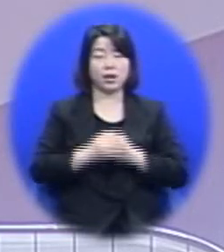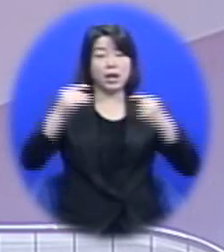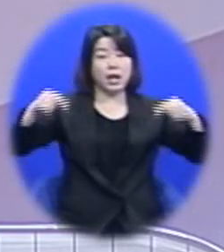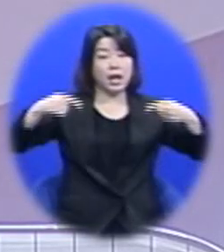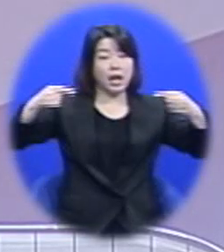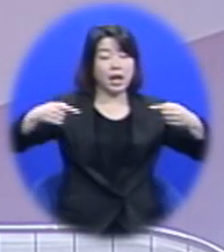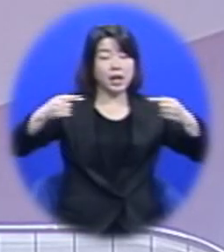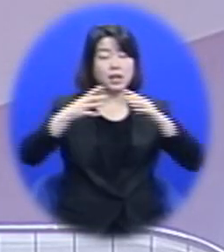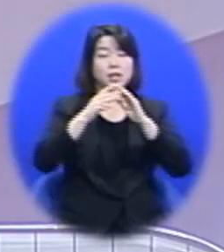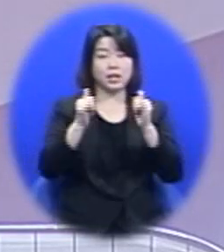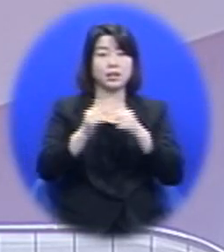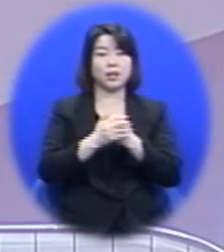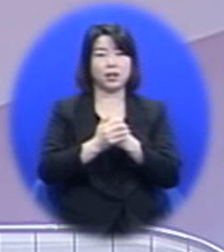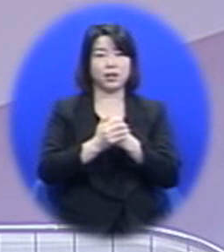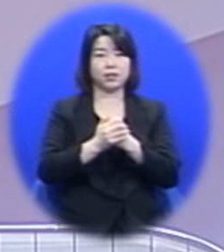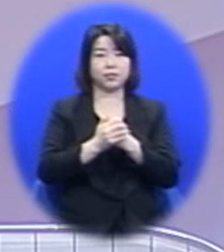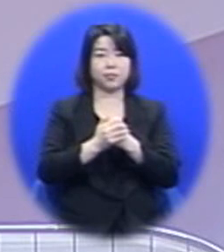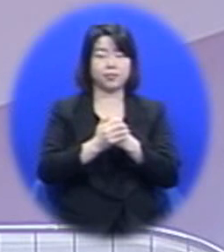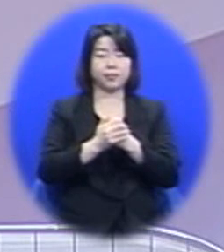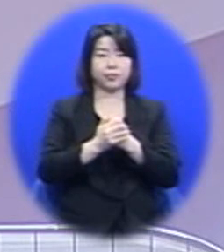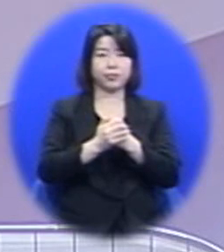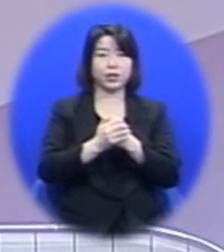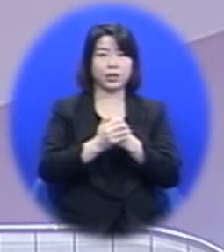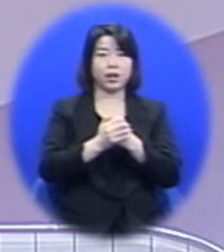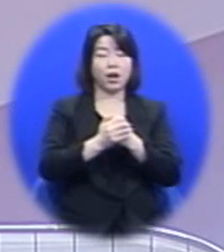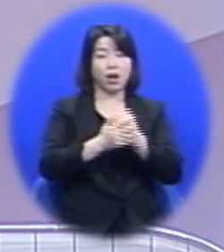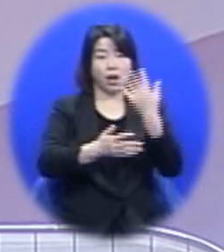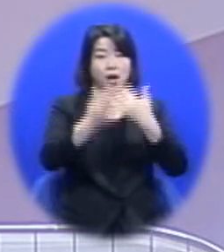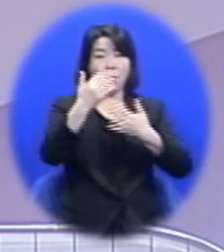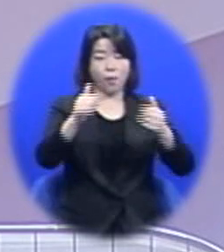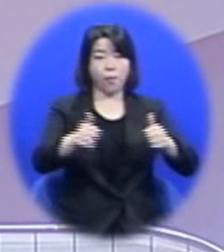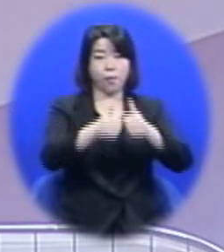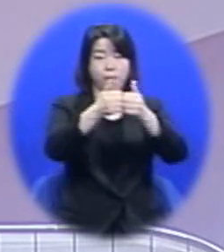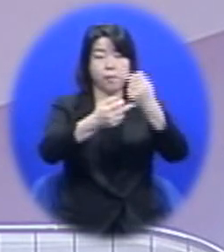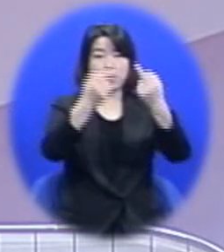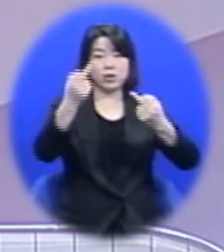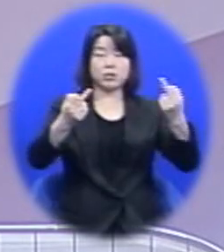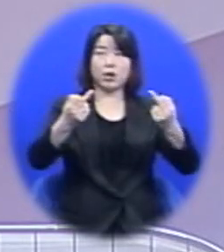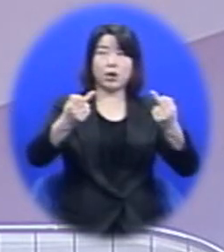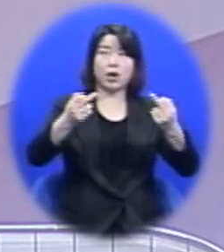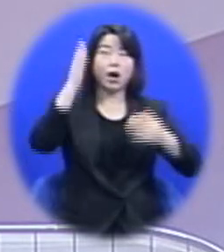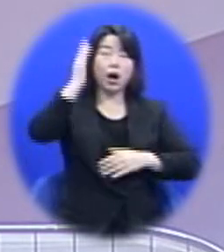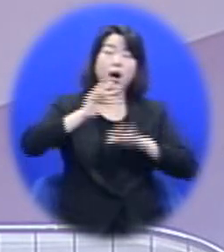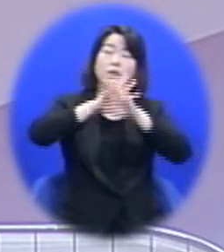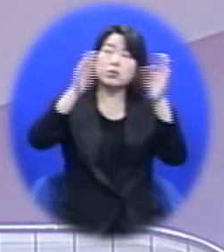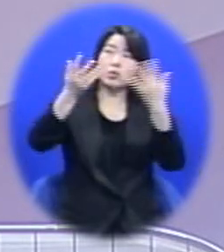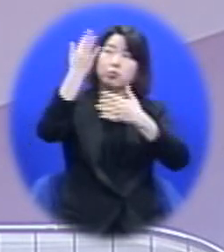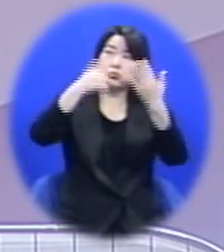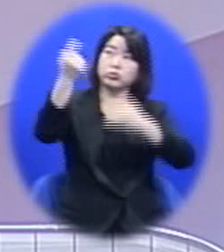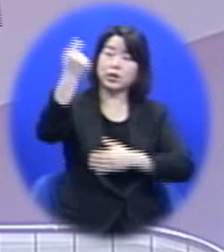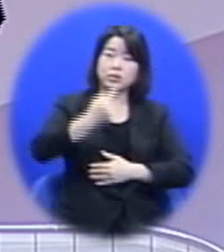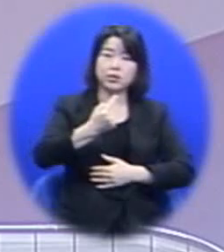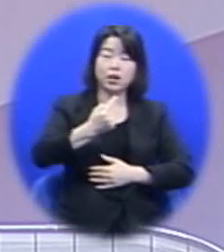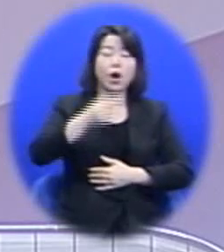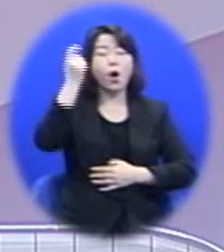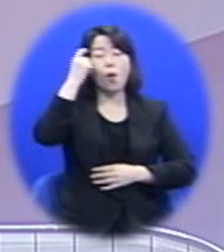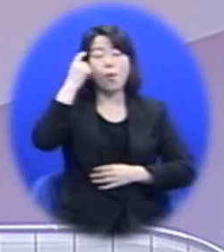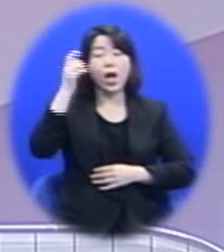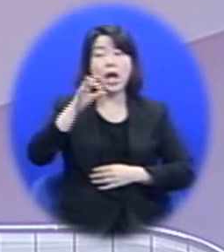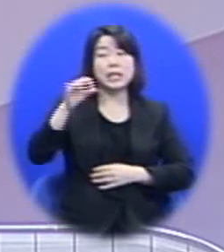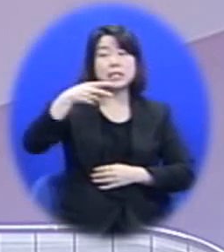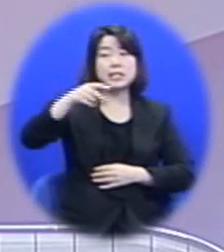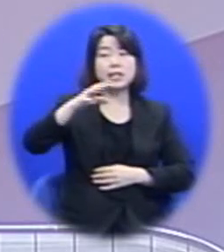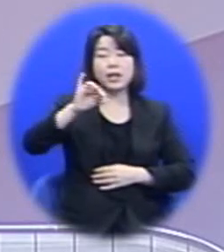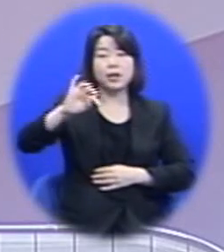엘리야가 갈멜산에서는 하늘에서 불이 떨어지더니 하나님이 왜 저 이세벨은 그냥